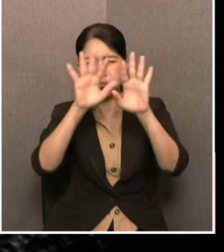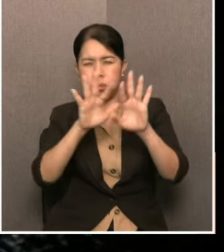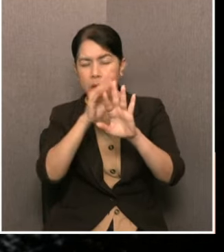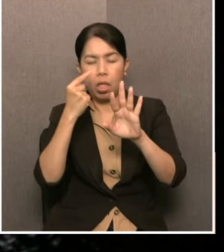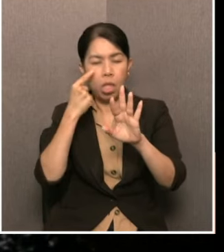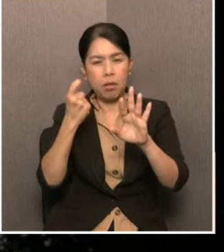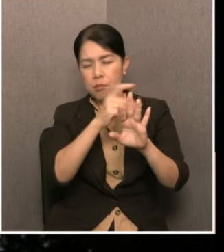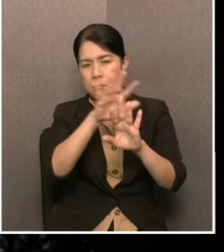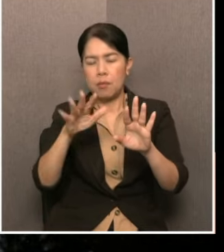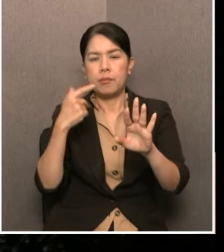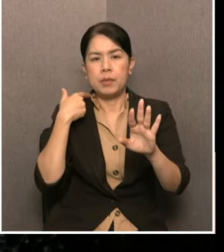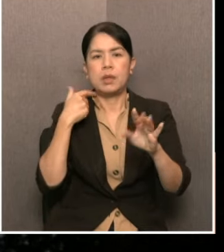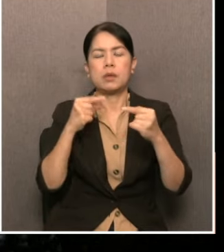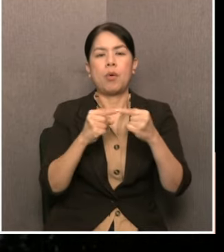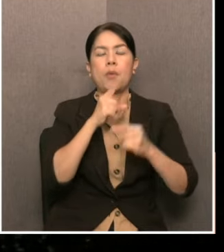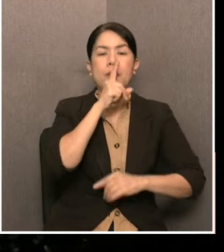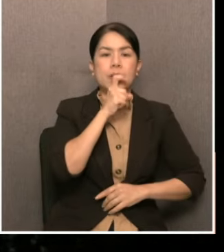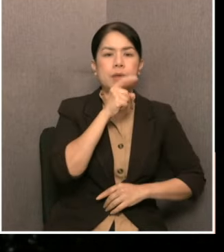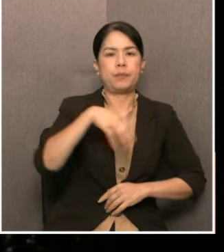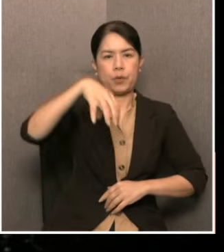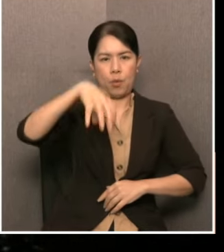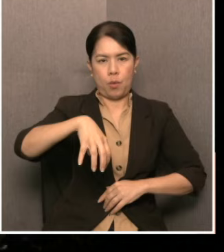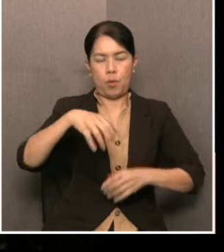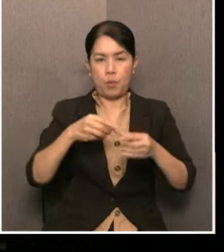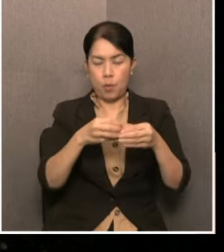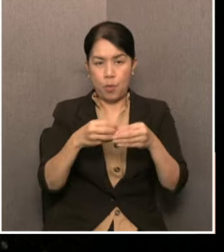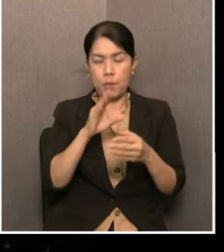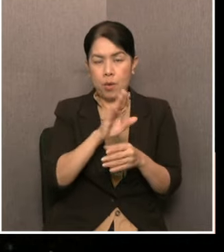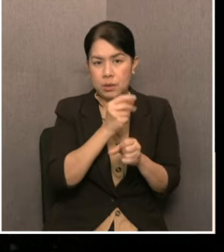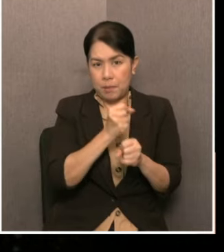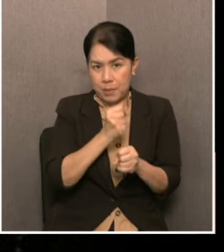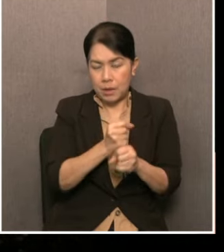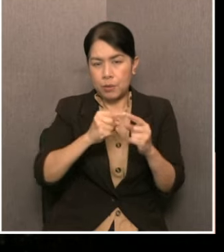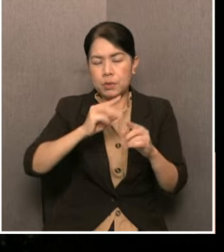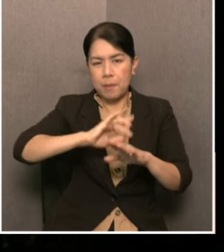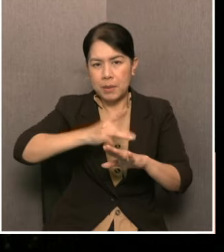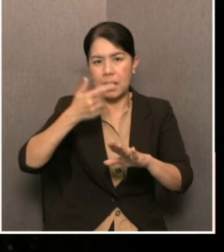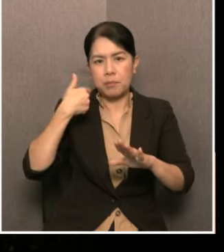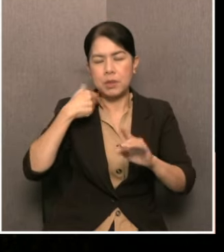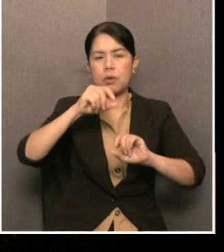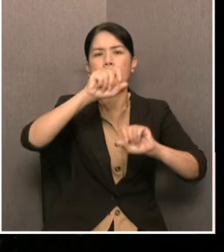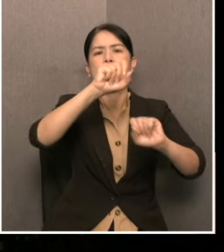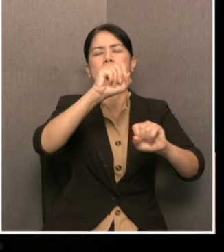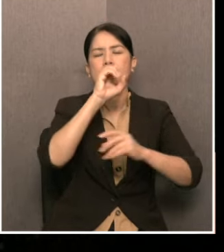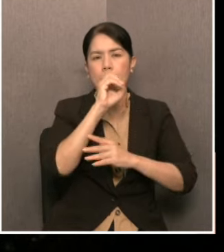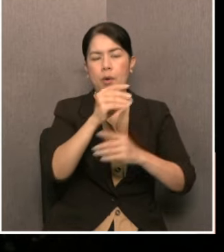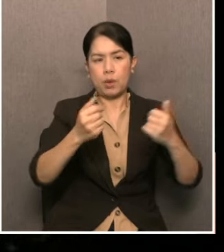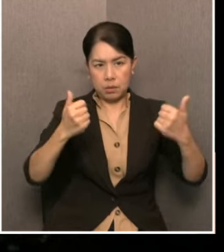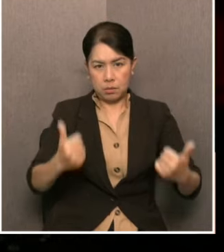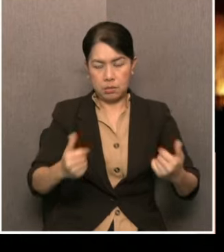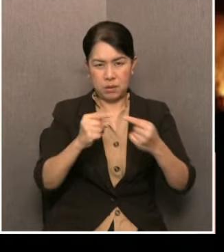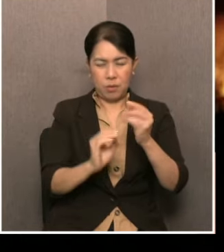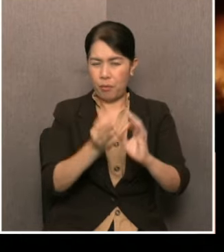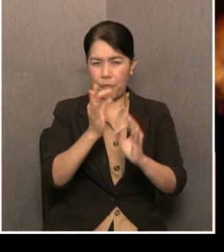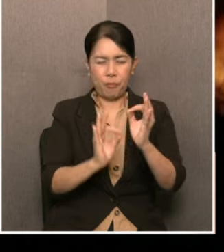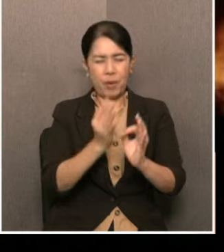ในวันอทิย์ที่ผ่านมาจากนาทีอุทยานแ่งชาติ Los Alicesได้ออกปากาศฉบับลาสุดว่ไฟยังคงลุกลามอยู่ครั